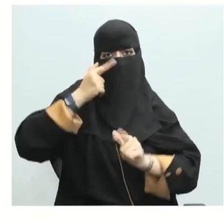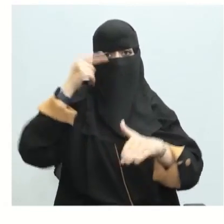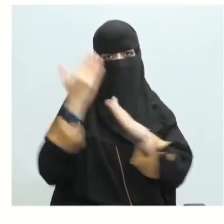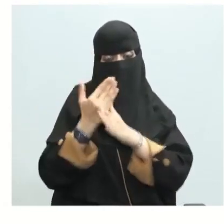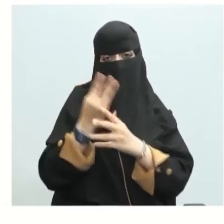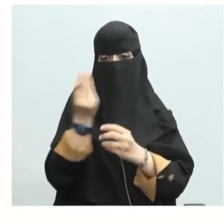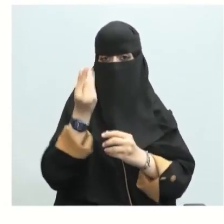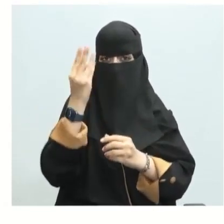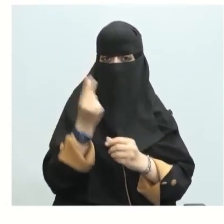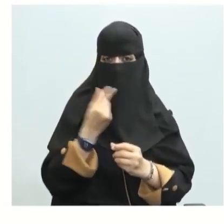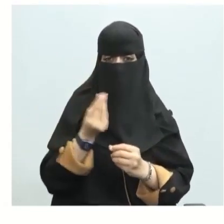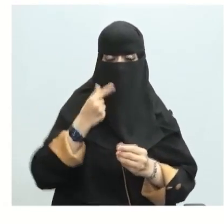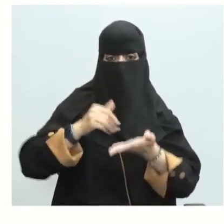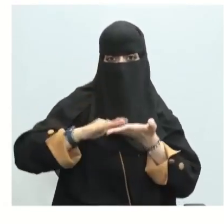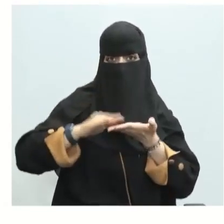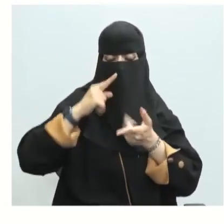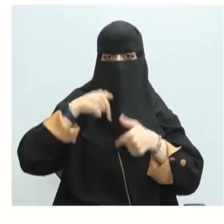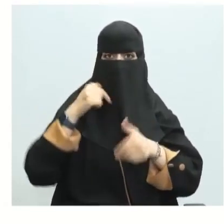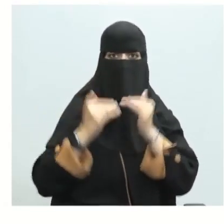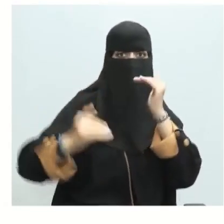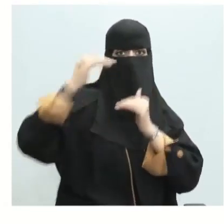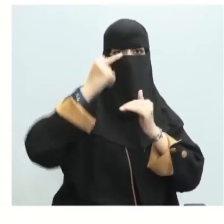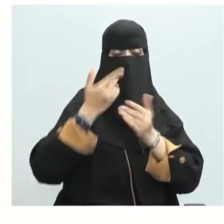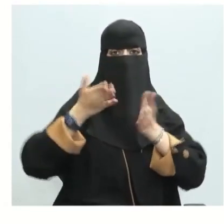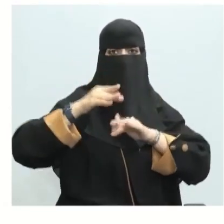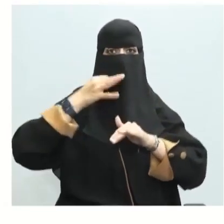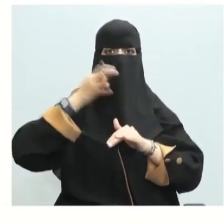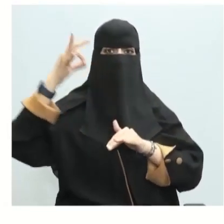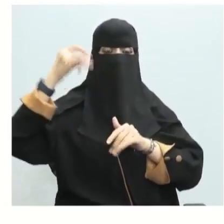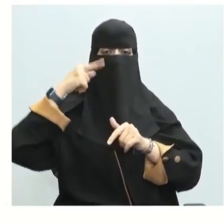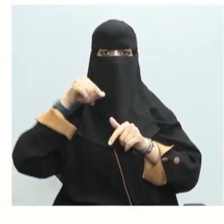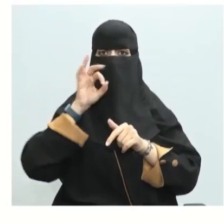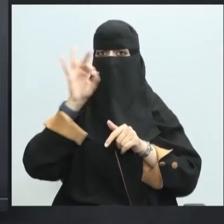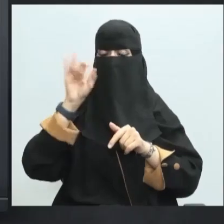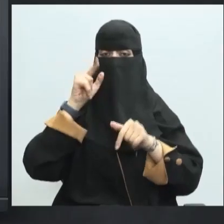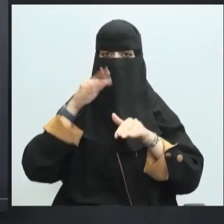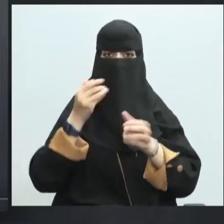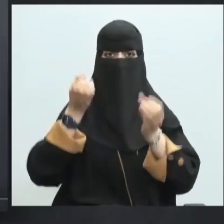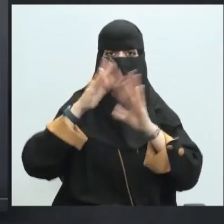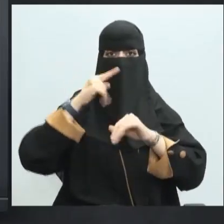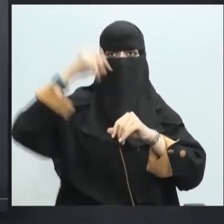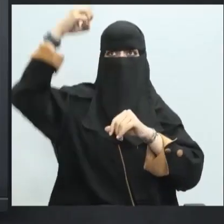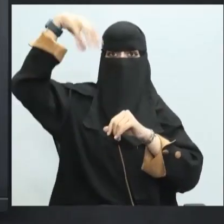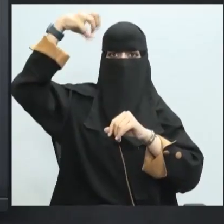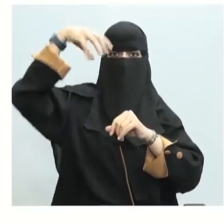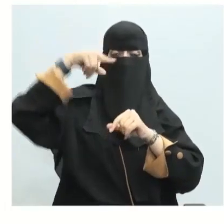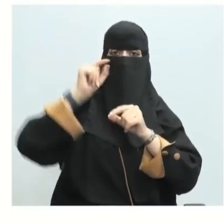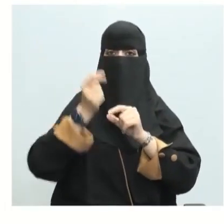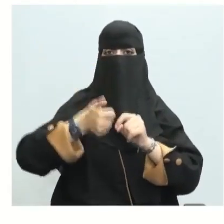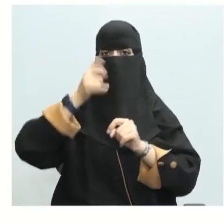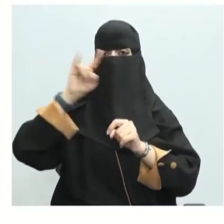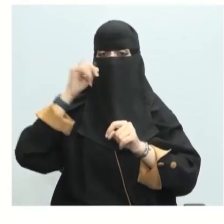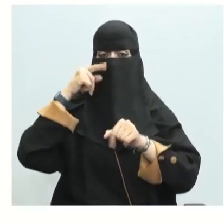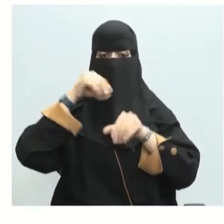لماذا يفوق ثمنه الذهب والفضه ماذا لو امطرت السماء عليك ماسا ماذا لو نزل علينا من السماء سيكون منظر